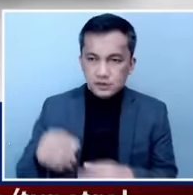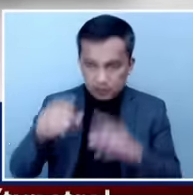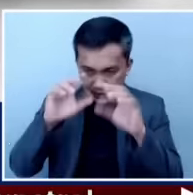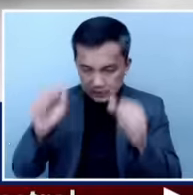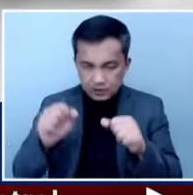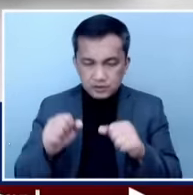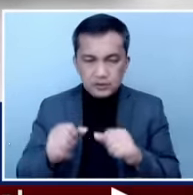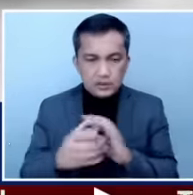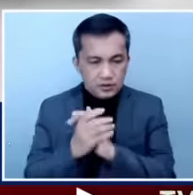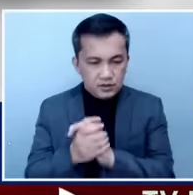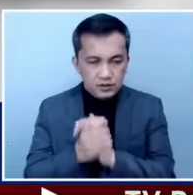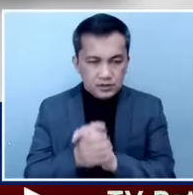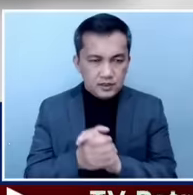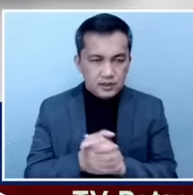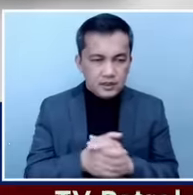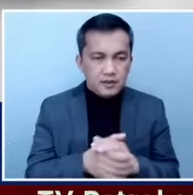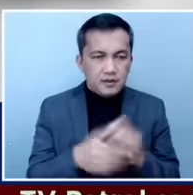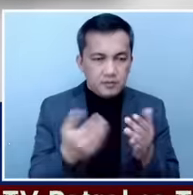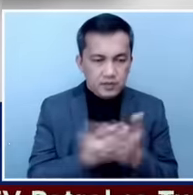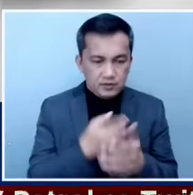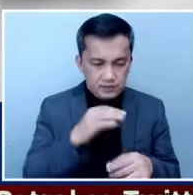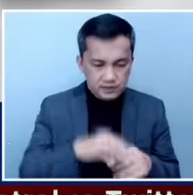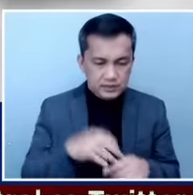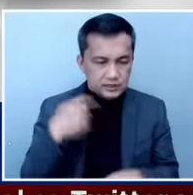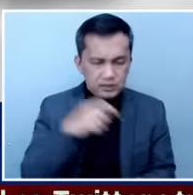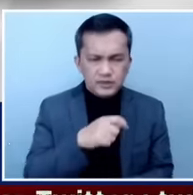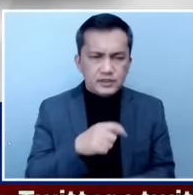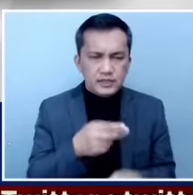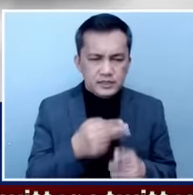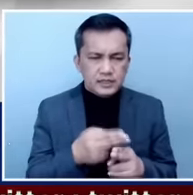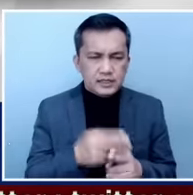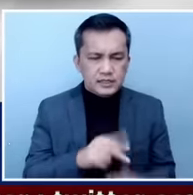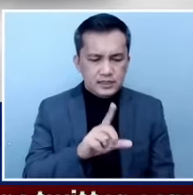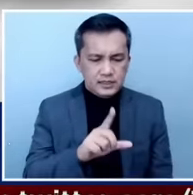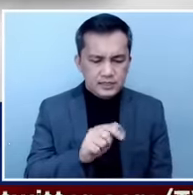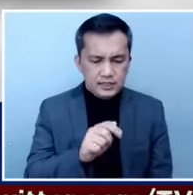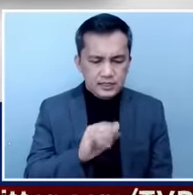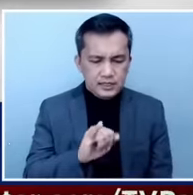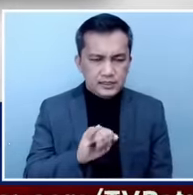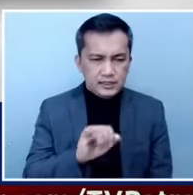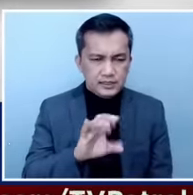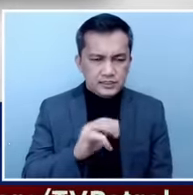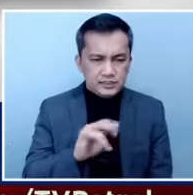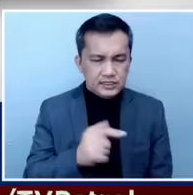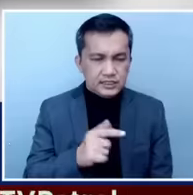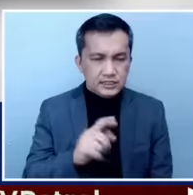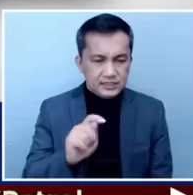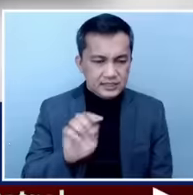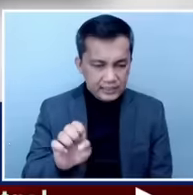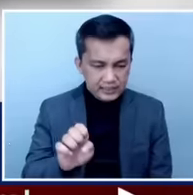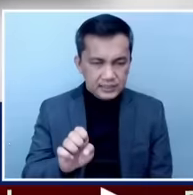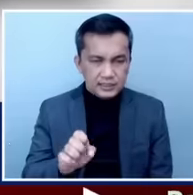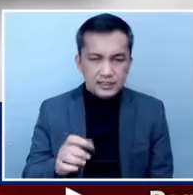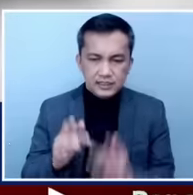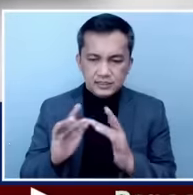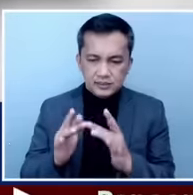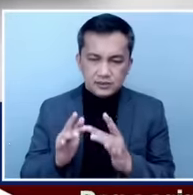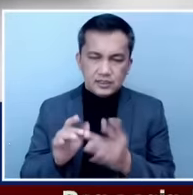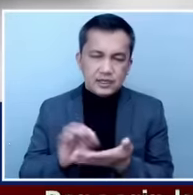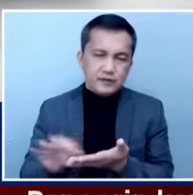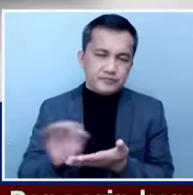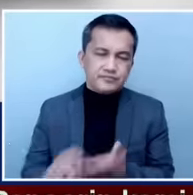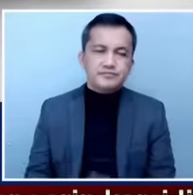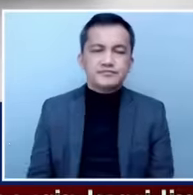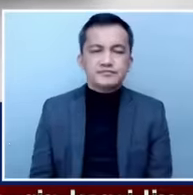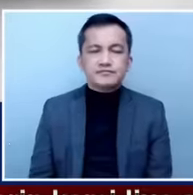ang President-elect ng Taiwan na si Lai Ching-te sa kanyang social media accounts.